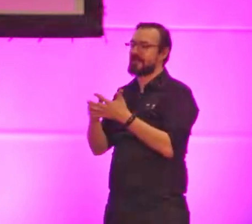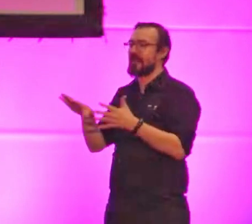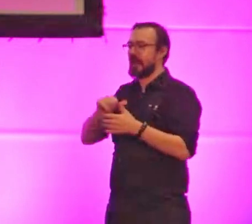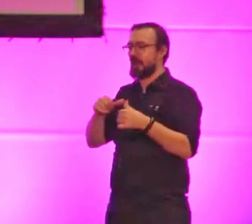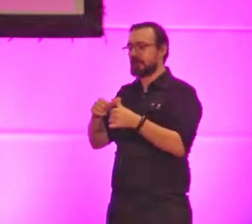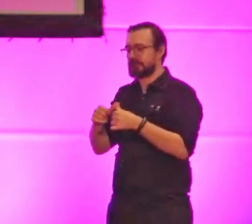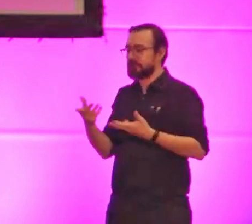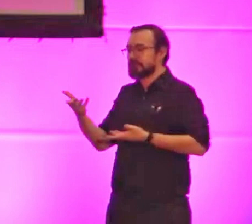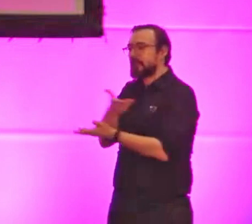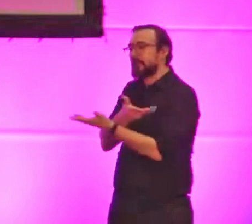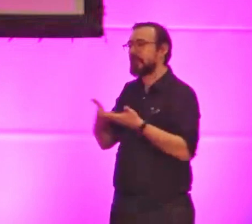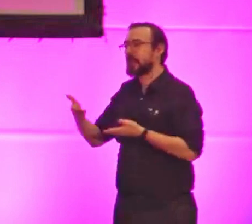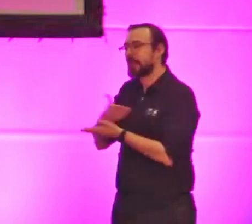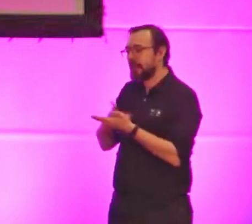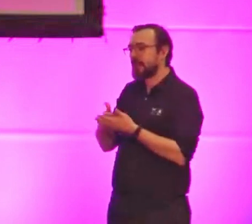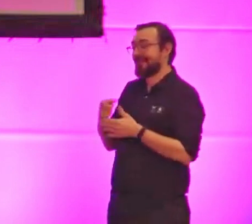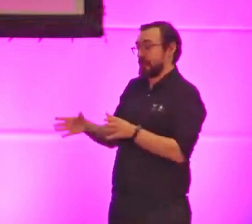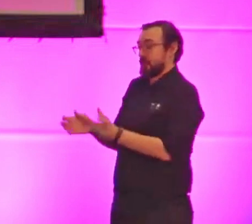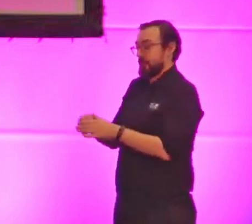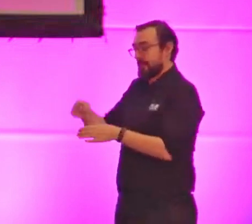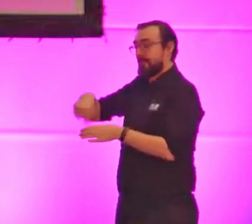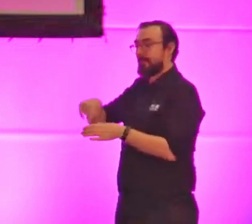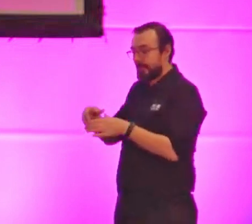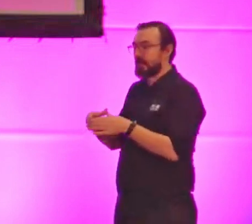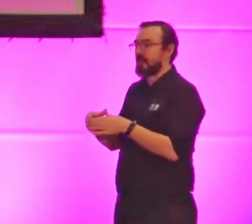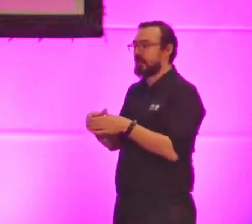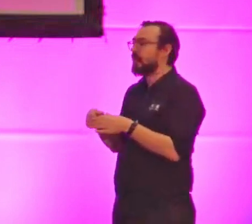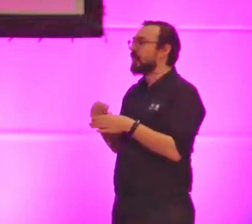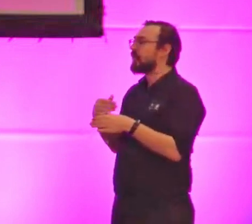som arbetar i Sudan. Den här gruppen fick då